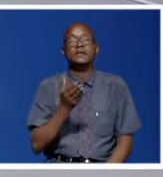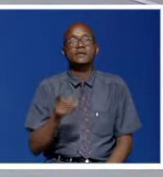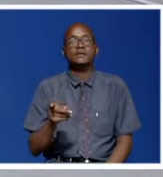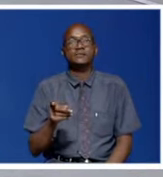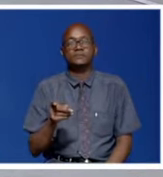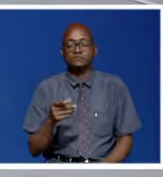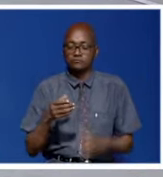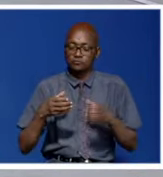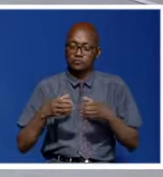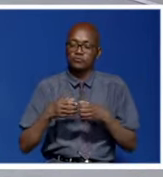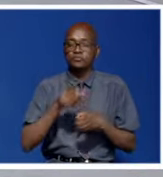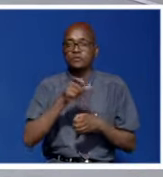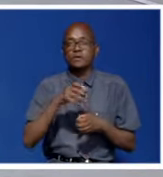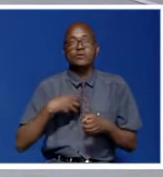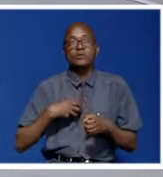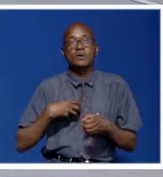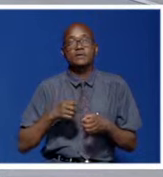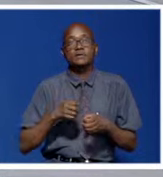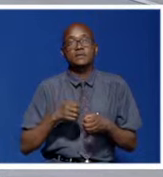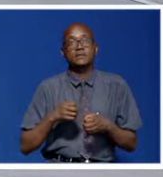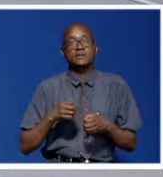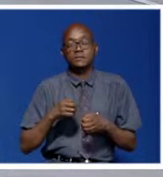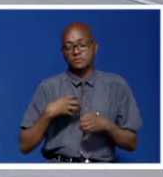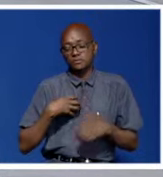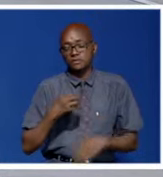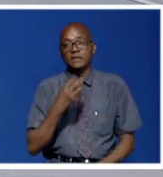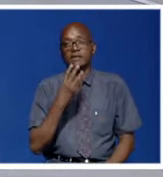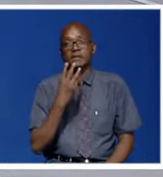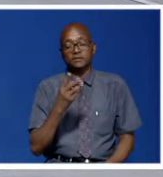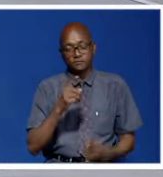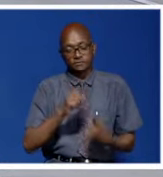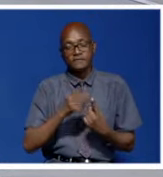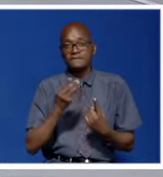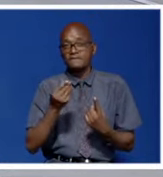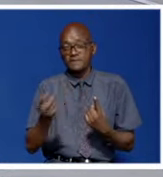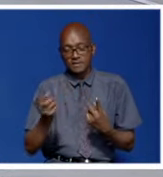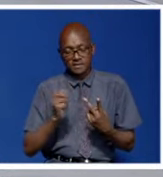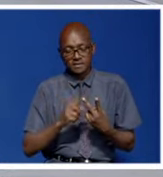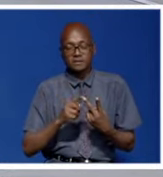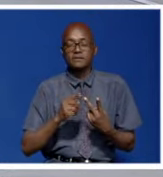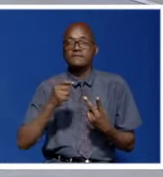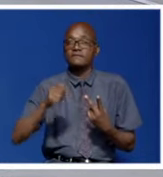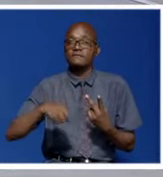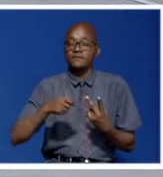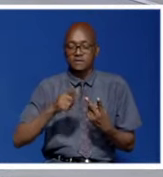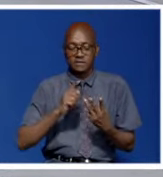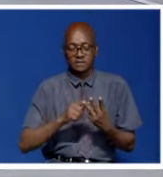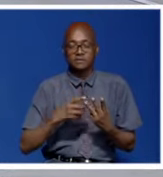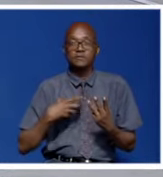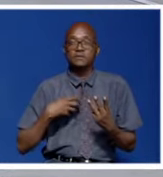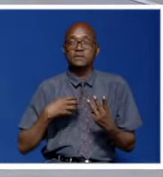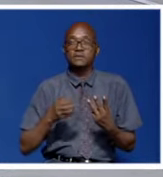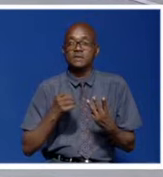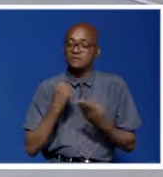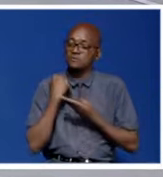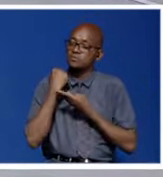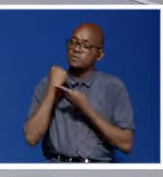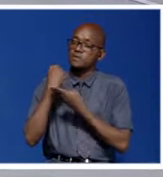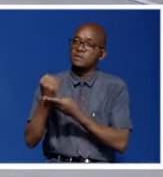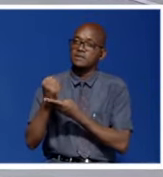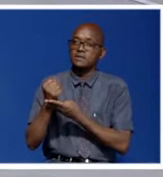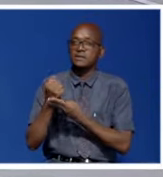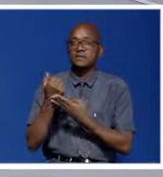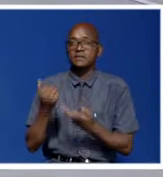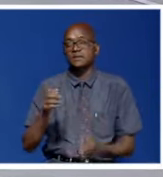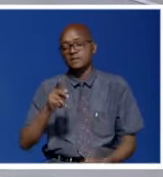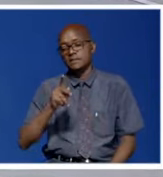ni ya mkutano wa mawaziri kutoka wizara tatu: wizara ya fedha, wizara ya viwanda pamoja na wizara ya uwekezaji. Dr.